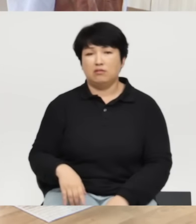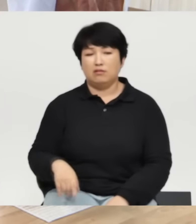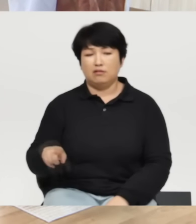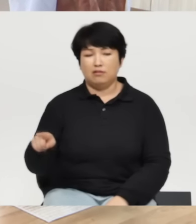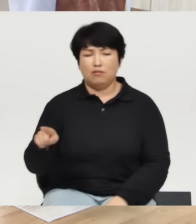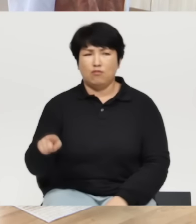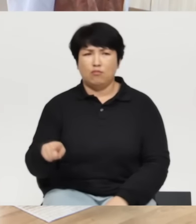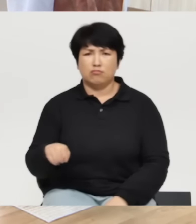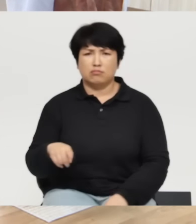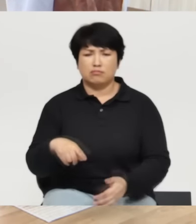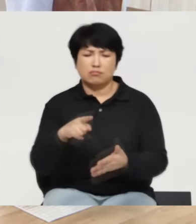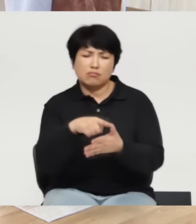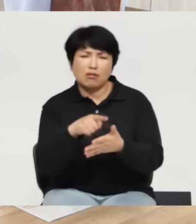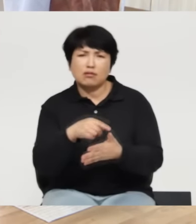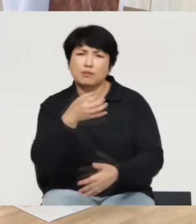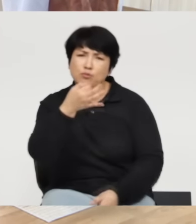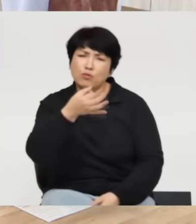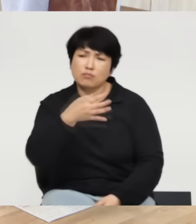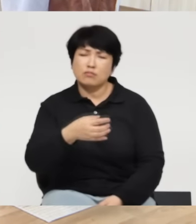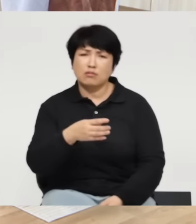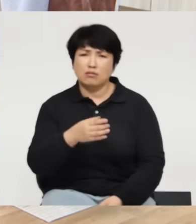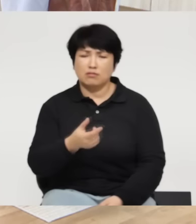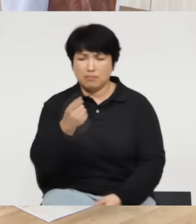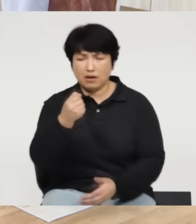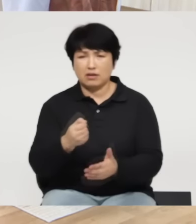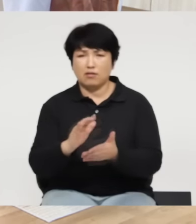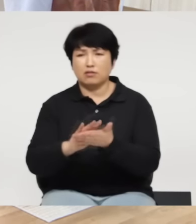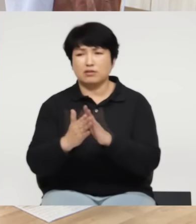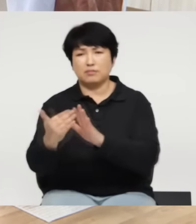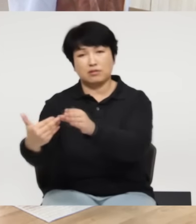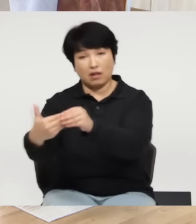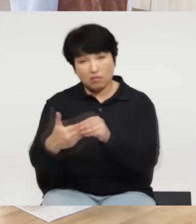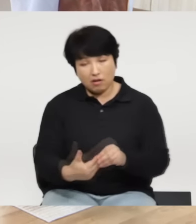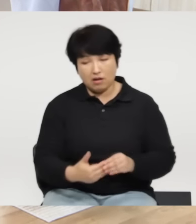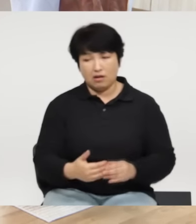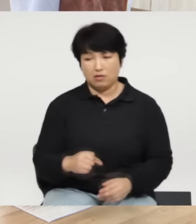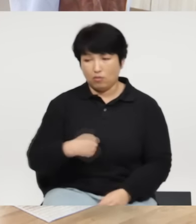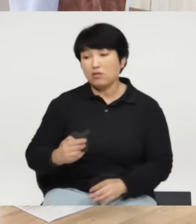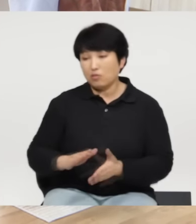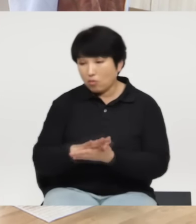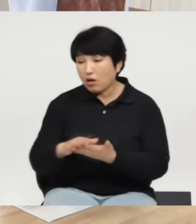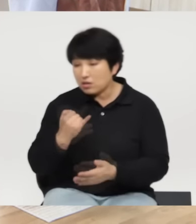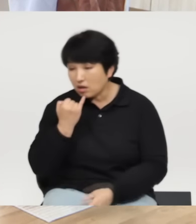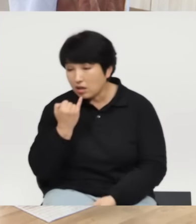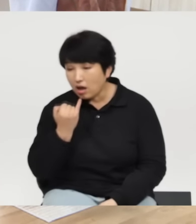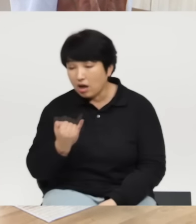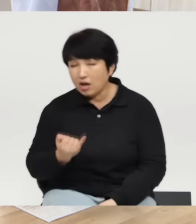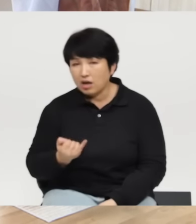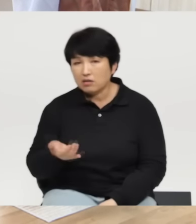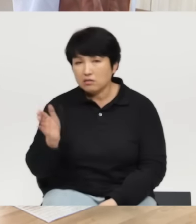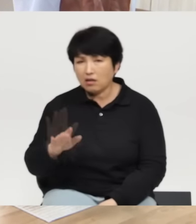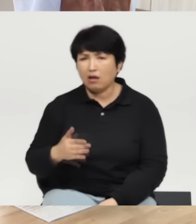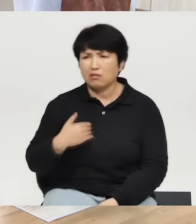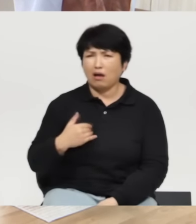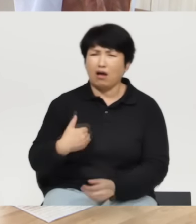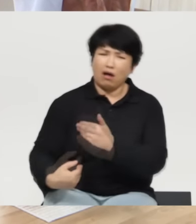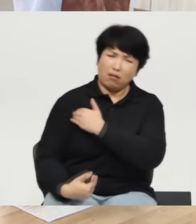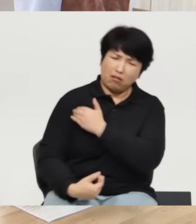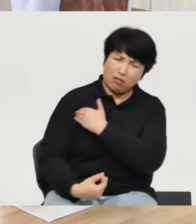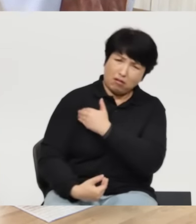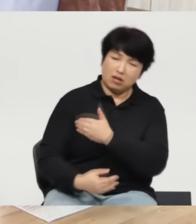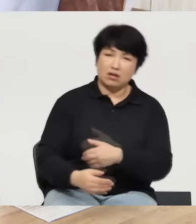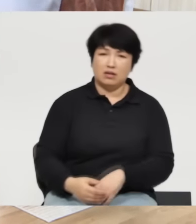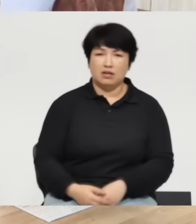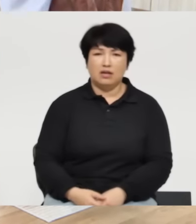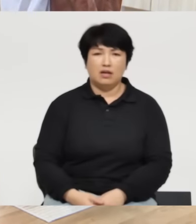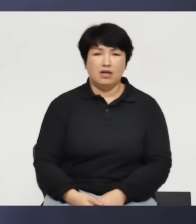아이가 힘들다고 하니까 일찍 데려왔는데, 이제 분명히 일찍 데려오면 너 혼자 놀아야 된다 하는데도 계속 이제 엄마를 찾고